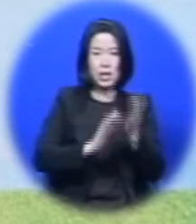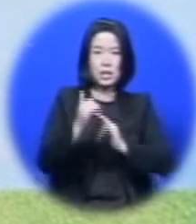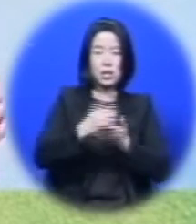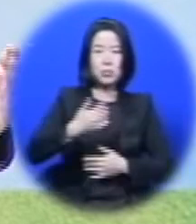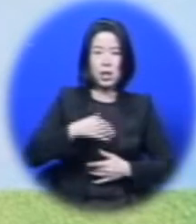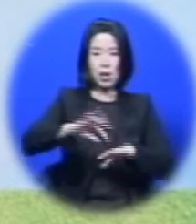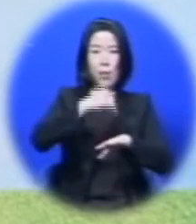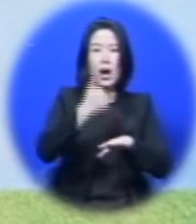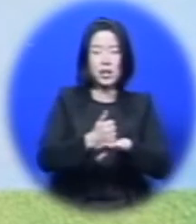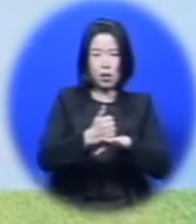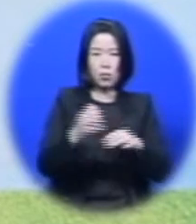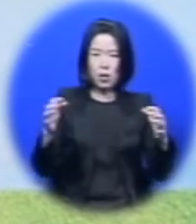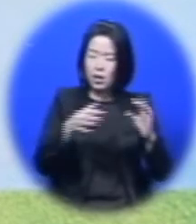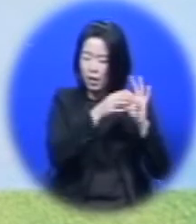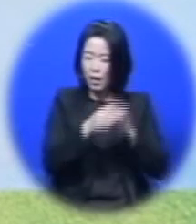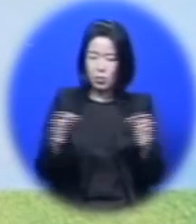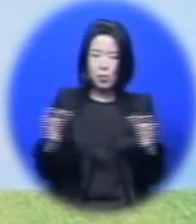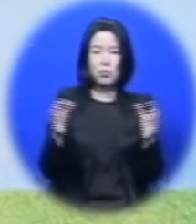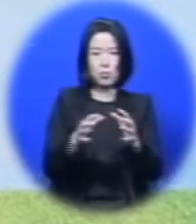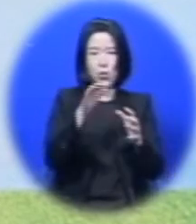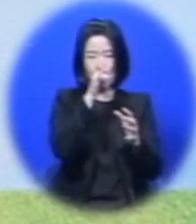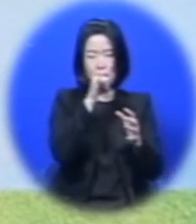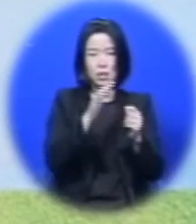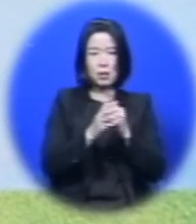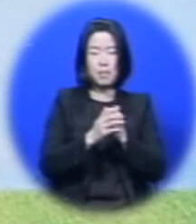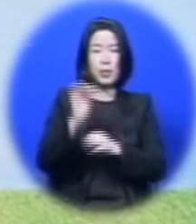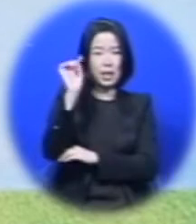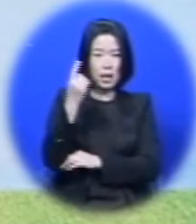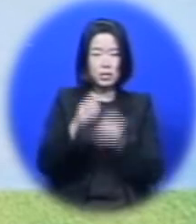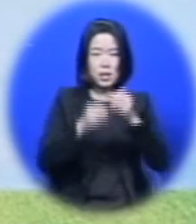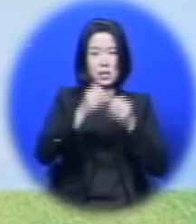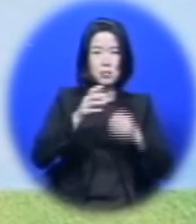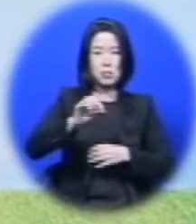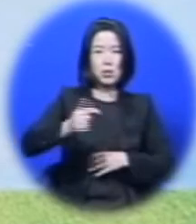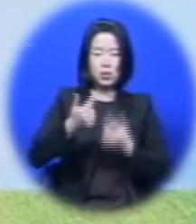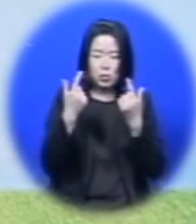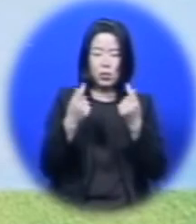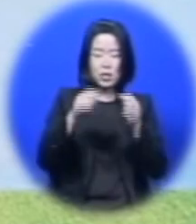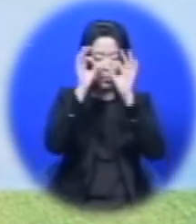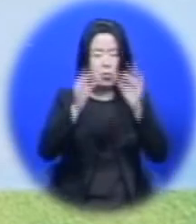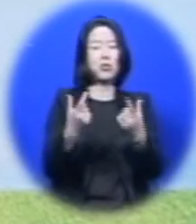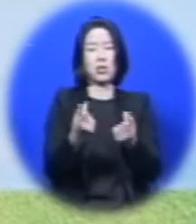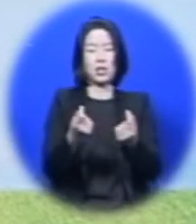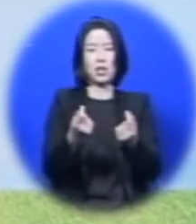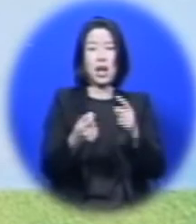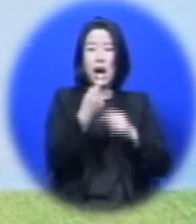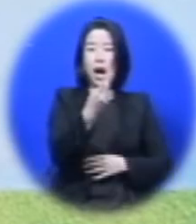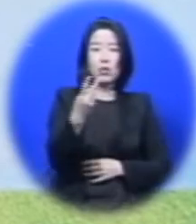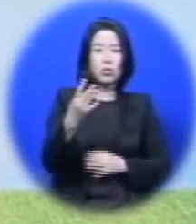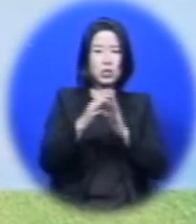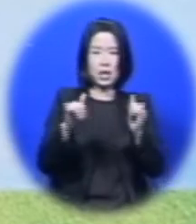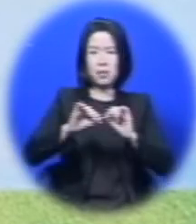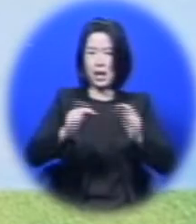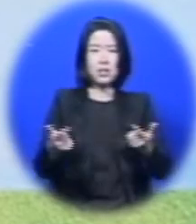고백하는 사람들이 그렇게 계속 모이고 있습니다. 다윗의 시편을 똑같이 보는 것 같아요. 한두 사람이 아닙니다.